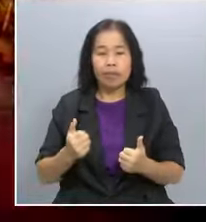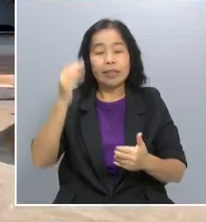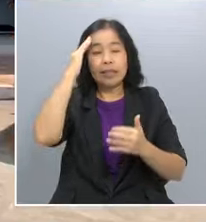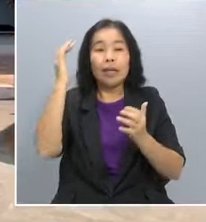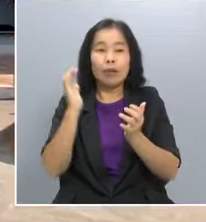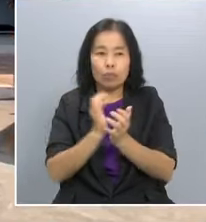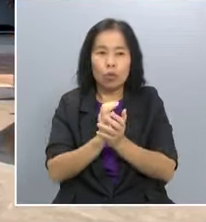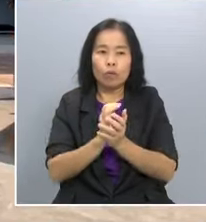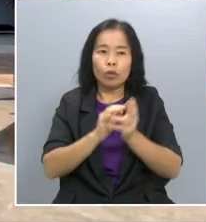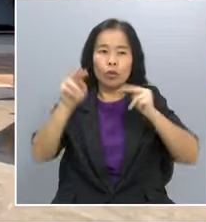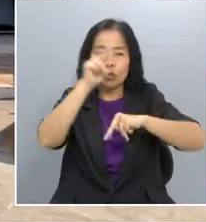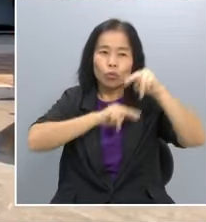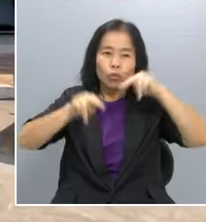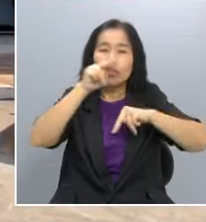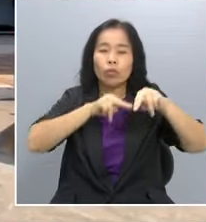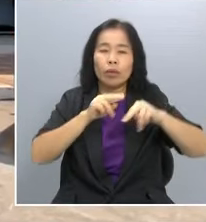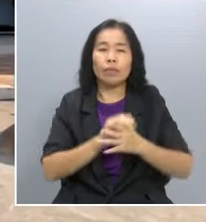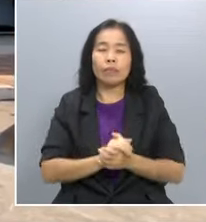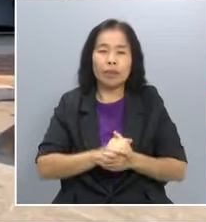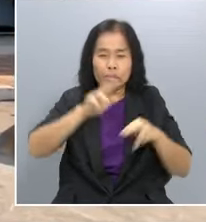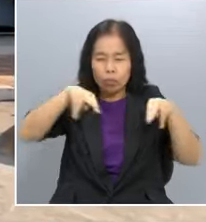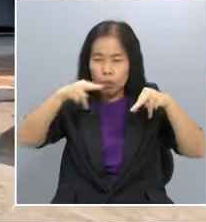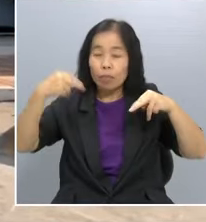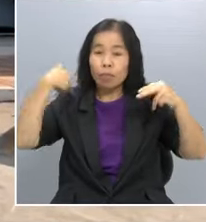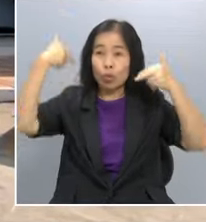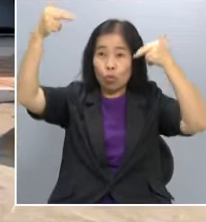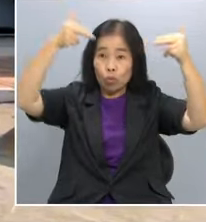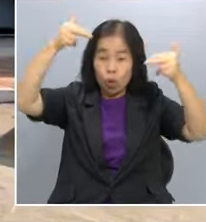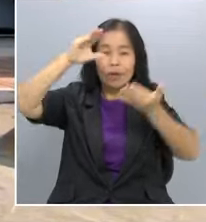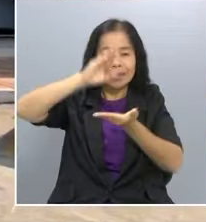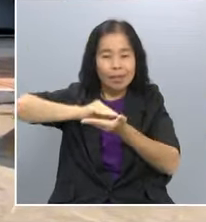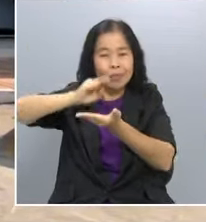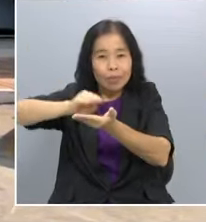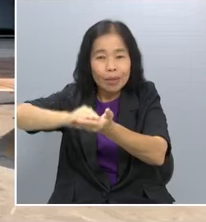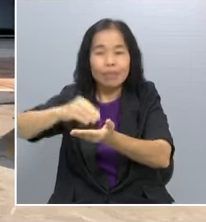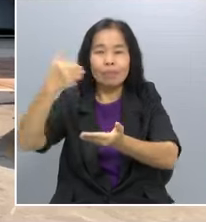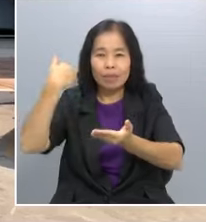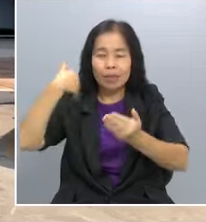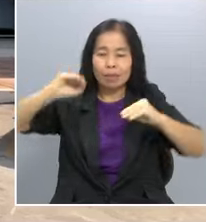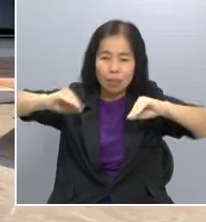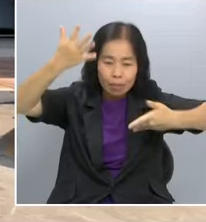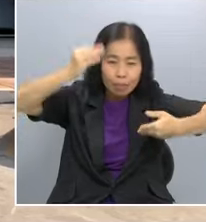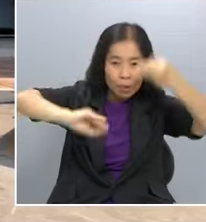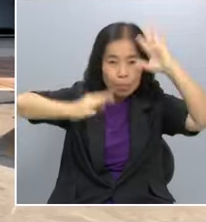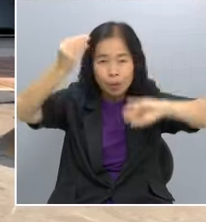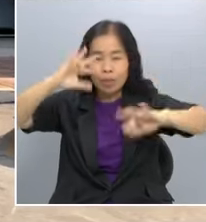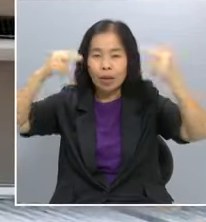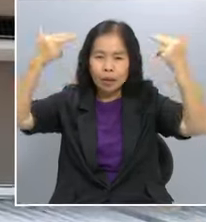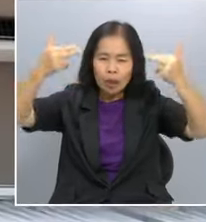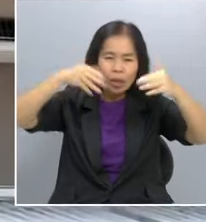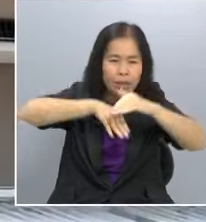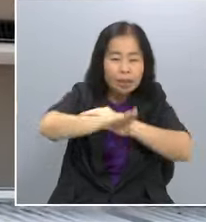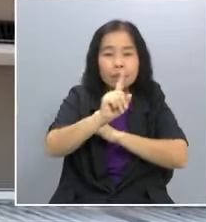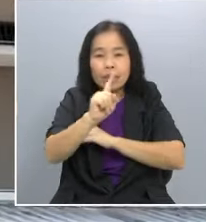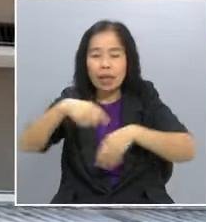างการเร่งติดตามตัวคนก่อเหตุค่ะก็ไล่ตรวจสอบกล้องจรปิดในบริเวณใกล้เคียงจะดูเส้นทางการหลบหนีของคนก่อเหตุ